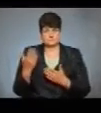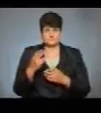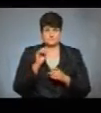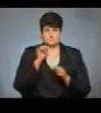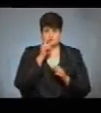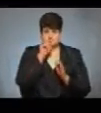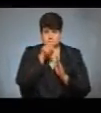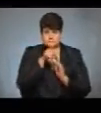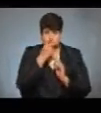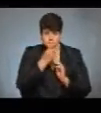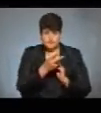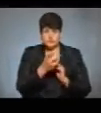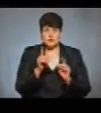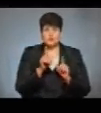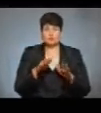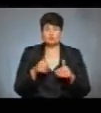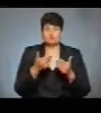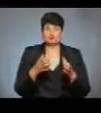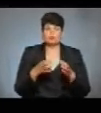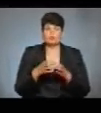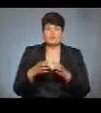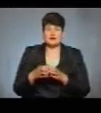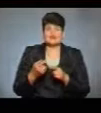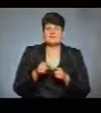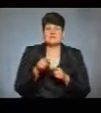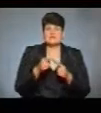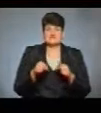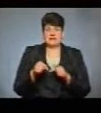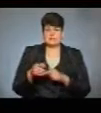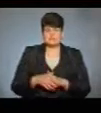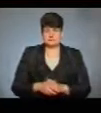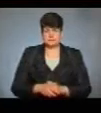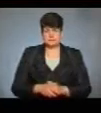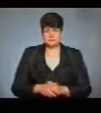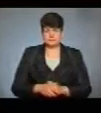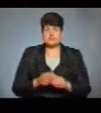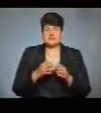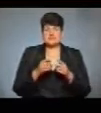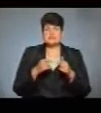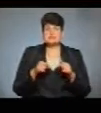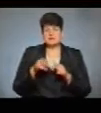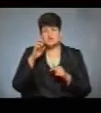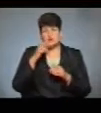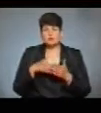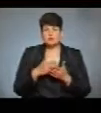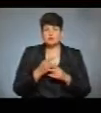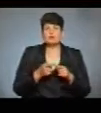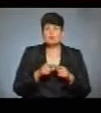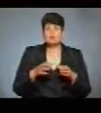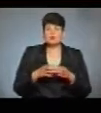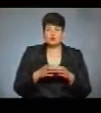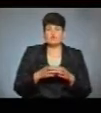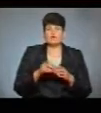можемо подивитися, що пропонують нам партії у цій сфері. Серед сфер державної політики у цьому підрозділі –